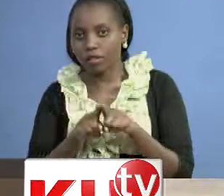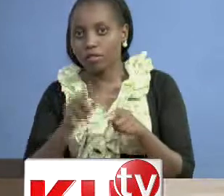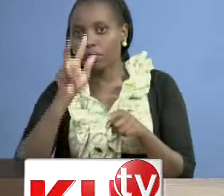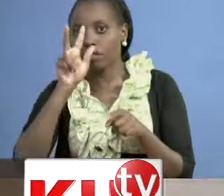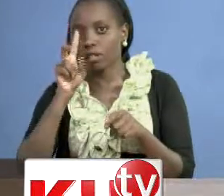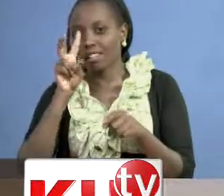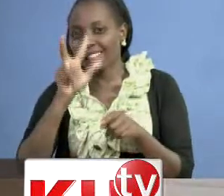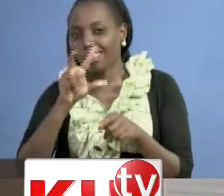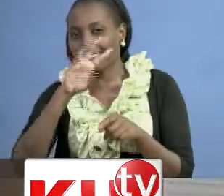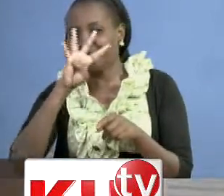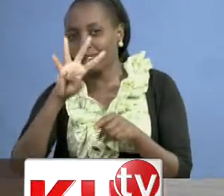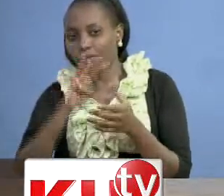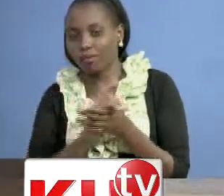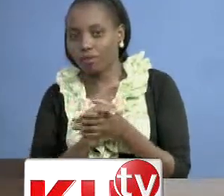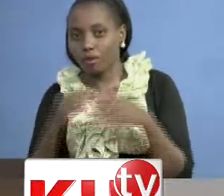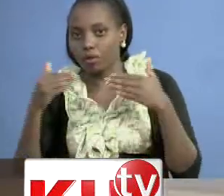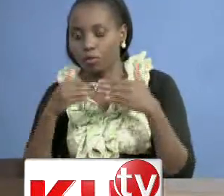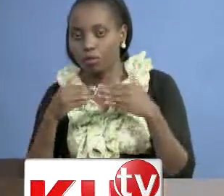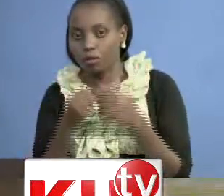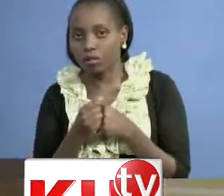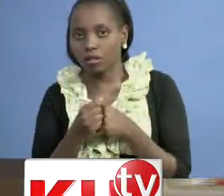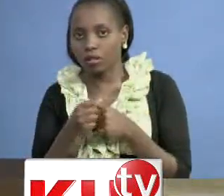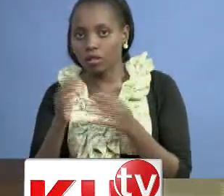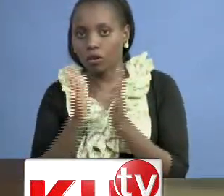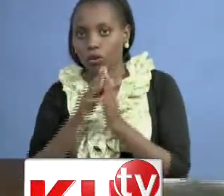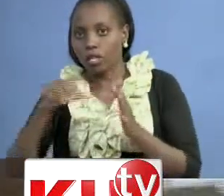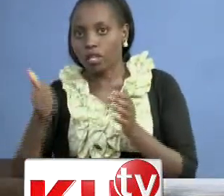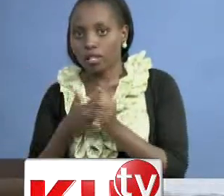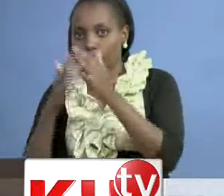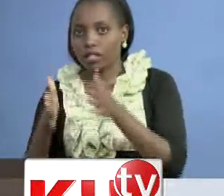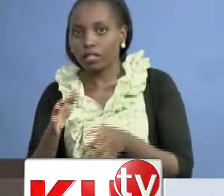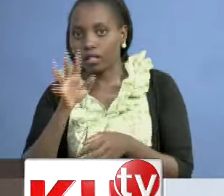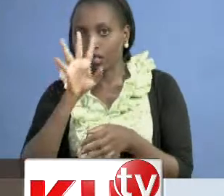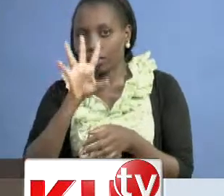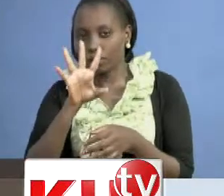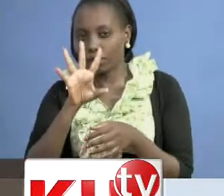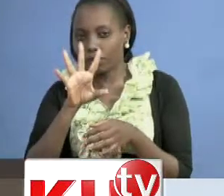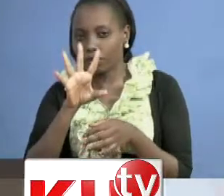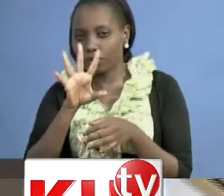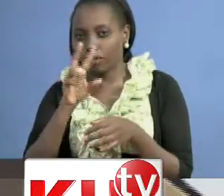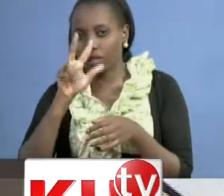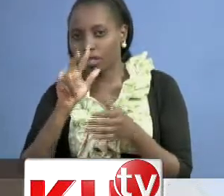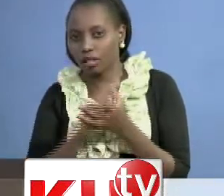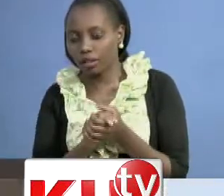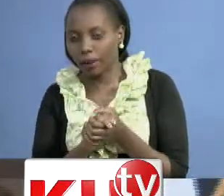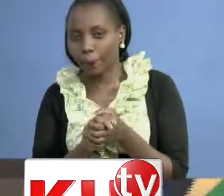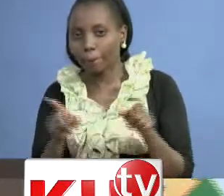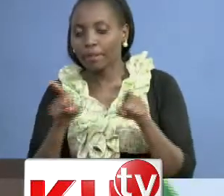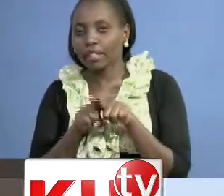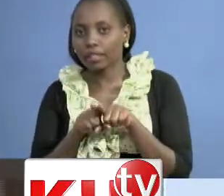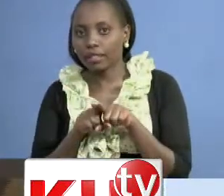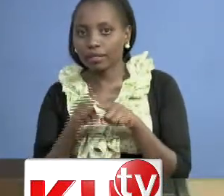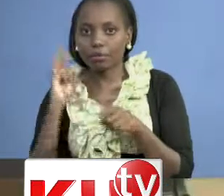ya tatu na ya nne akihudhuria mikutano baina ya viongozi 53 wa Jumuiya ya Madola. Rais Kenyatta